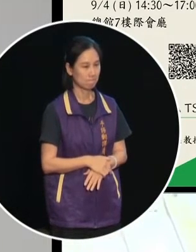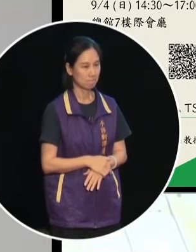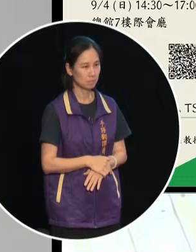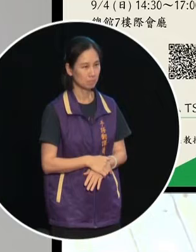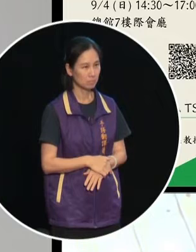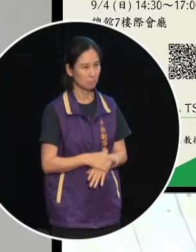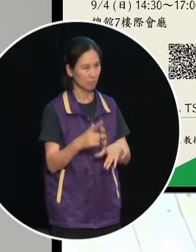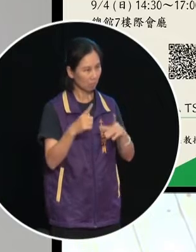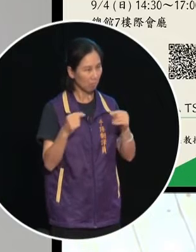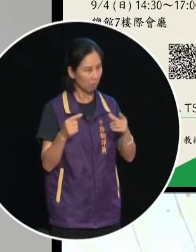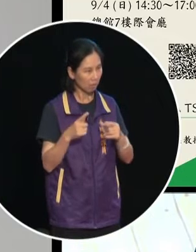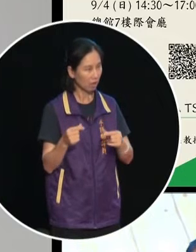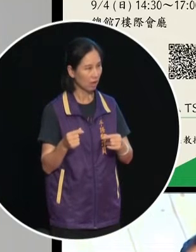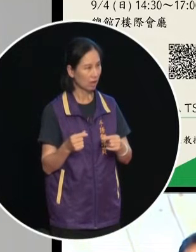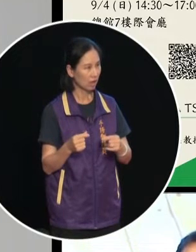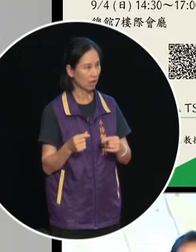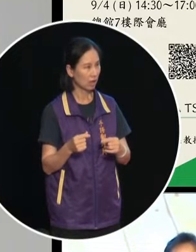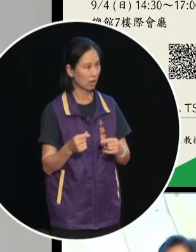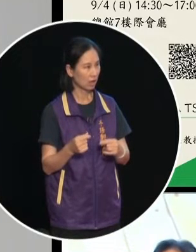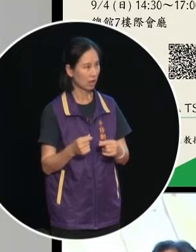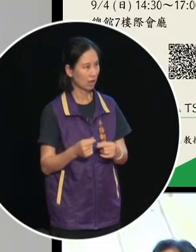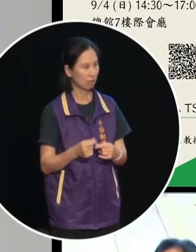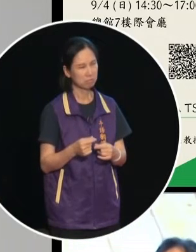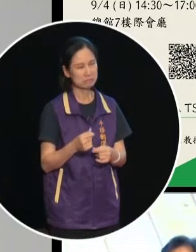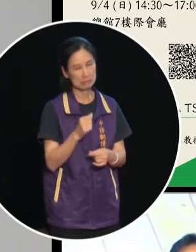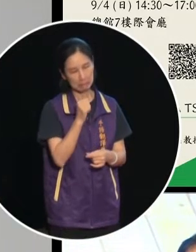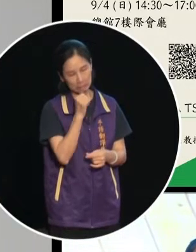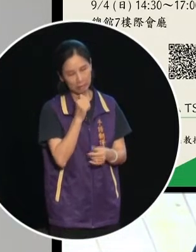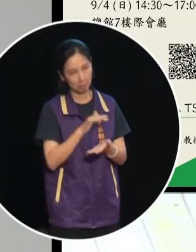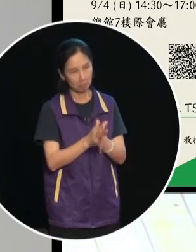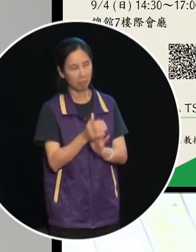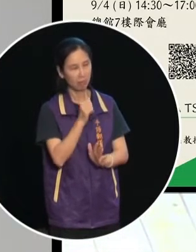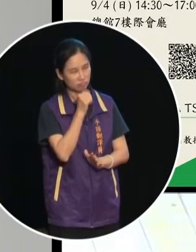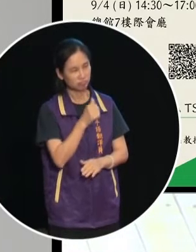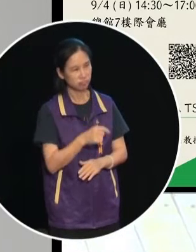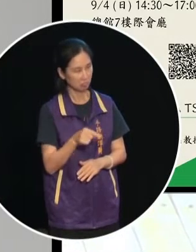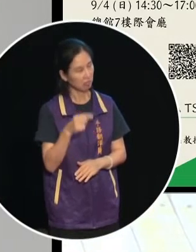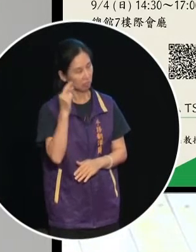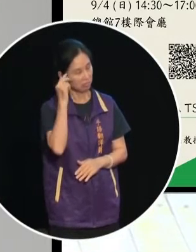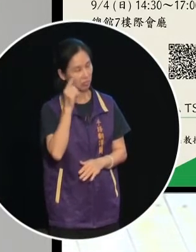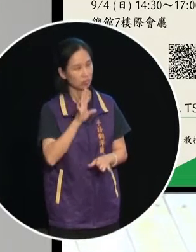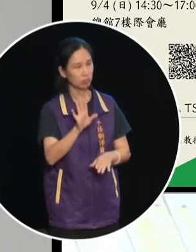所以日本人在台湾尤其开始变穷了，真的是有这样的感觉。